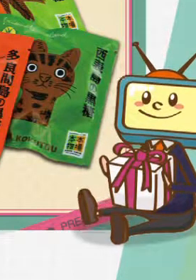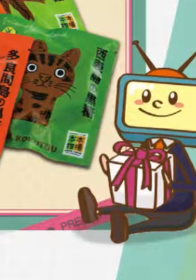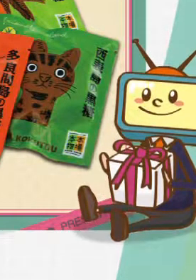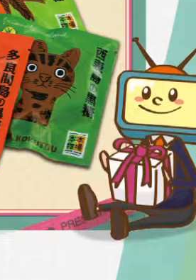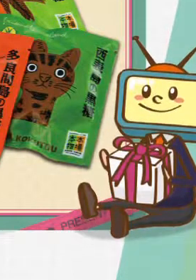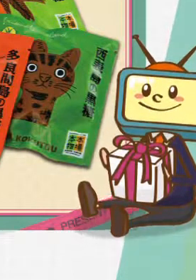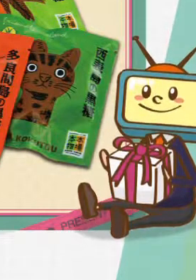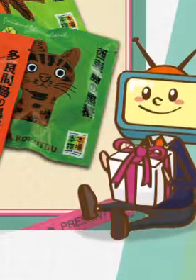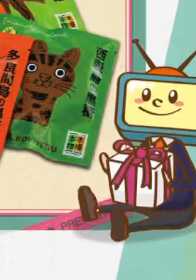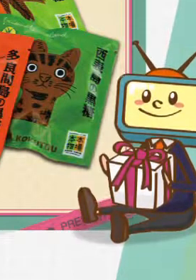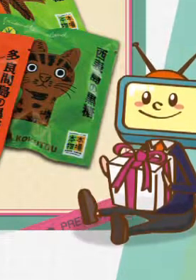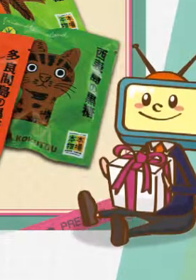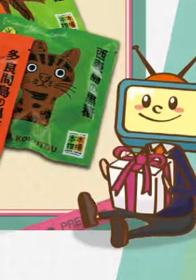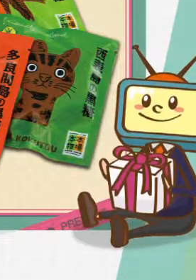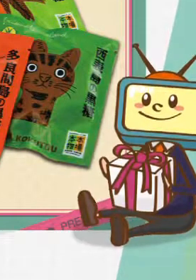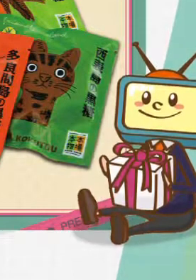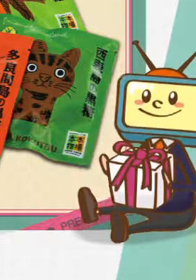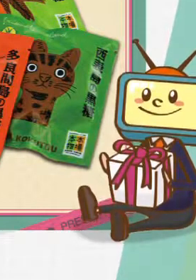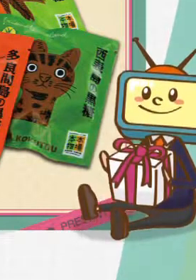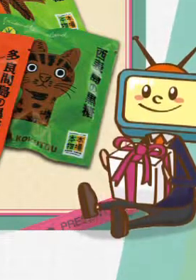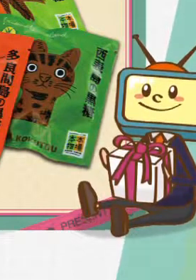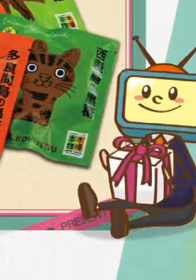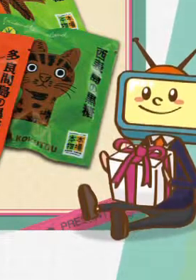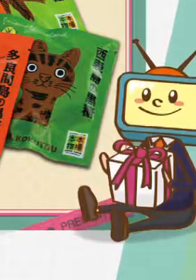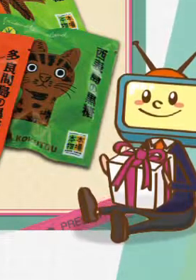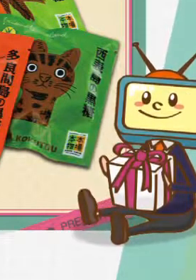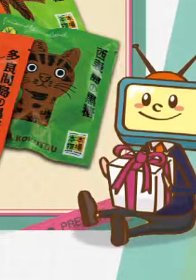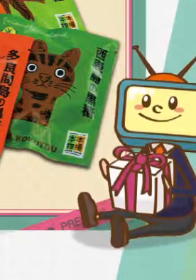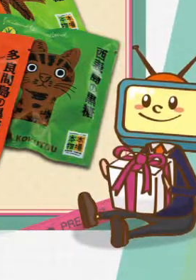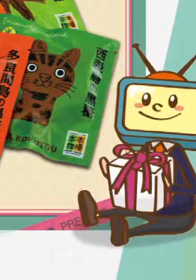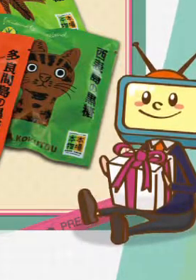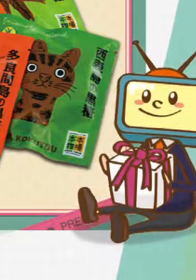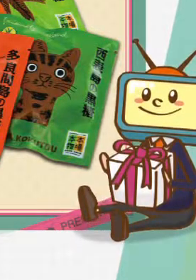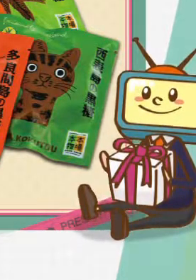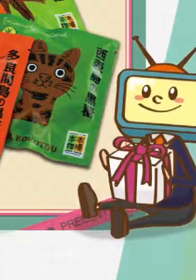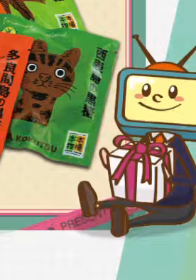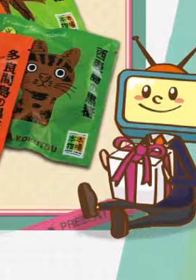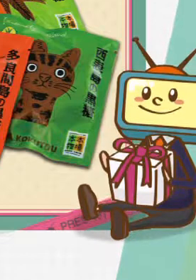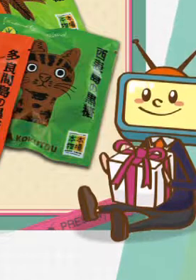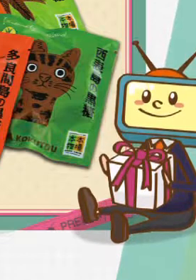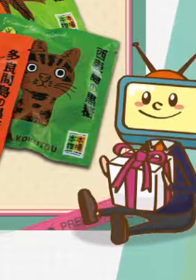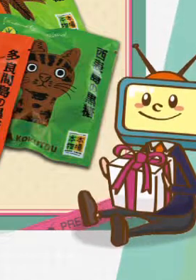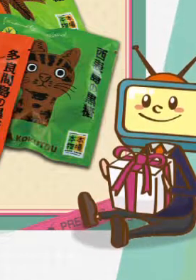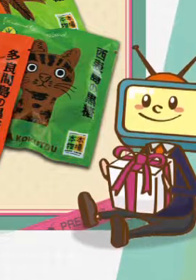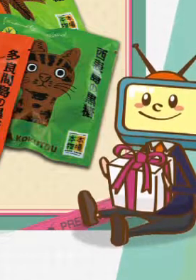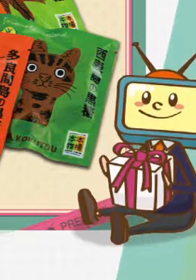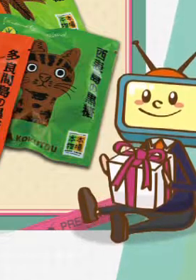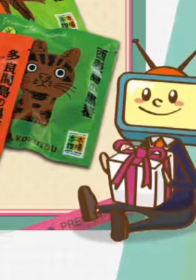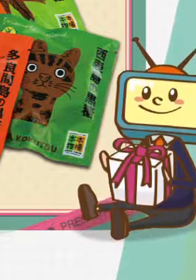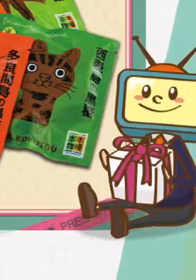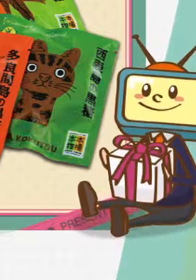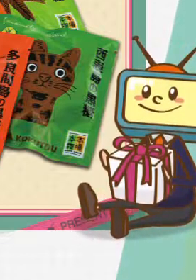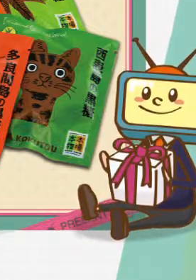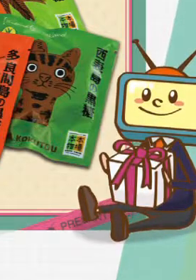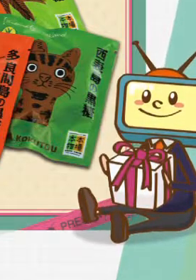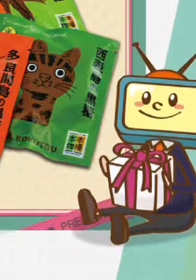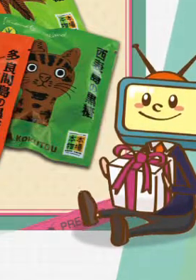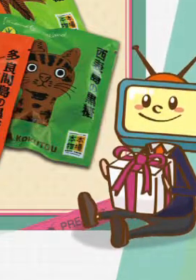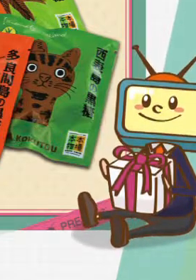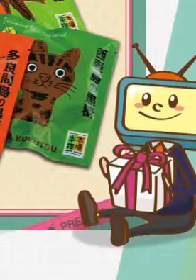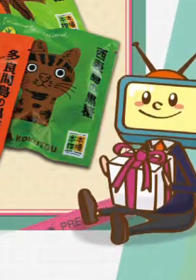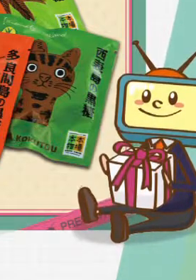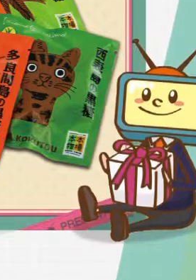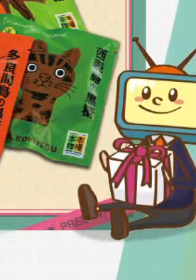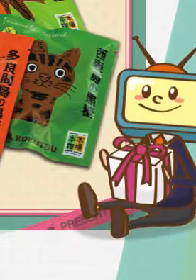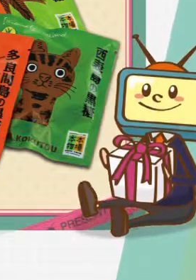ここで視聴者プレゼントのお知らせです。今月はこちらの商品を抽選でプレゼントいたします。ふるってご応募ください